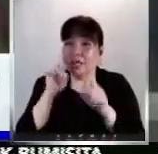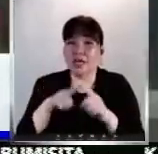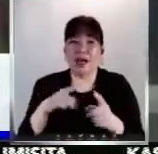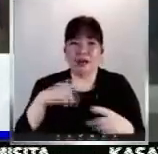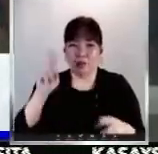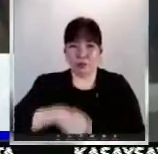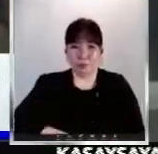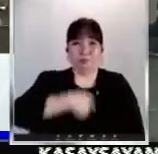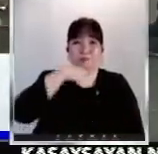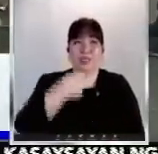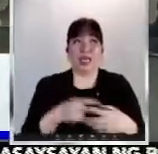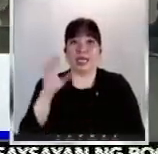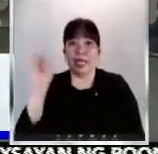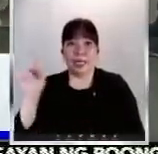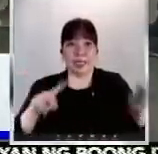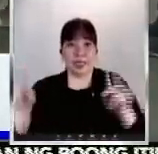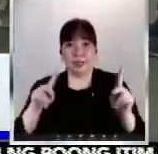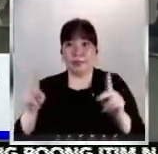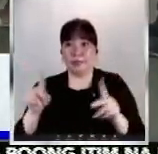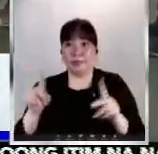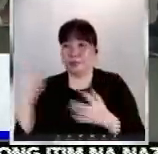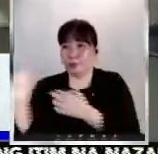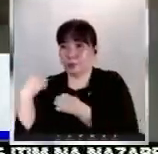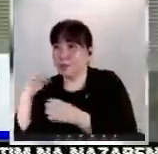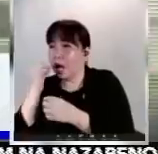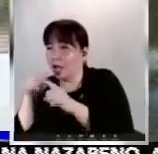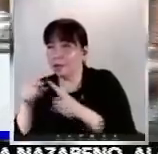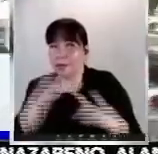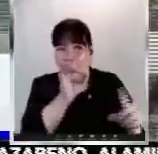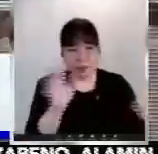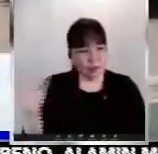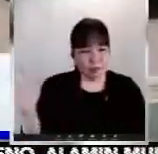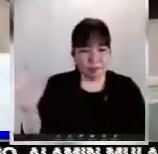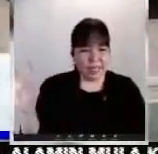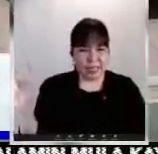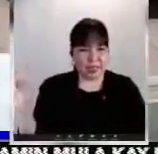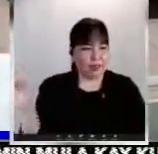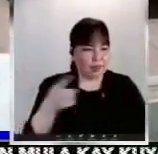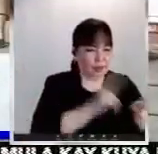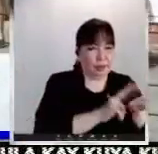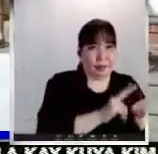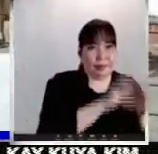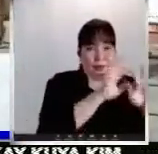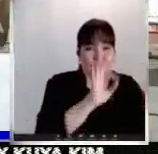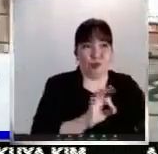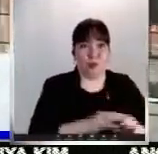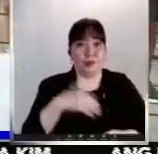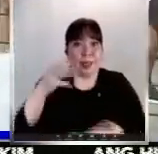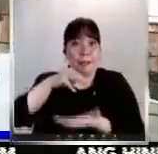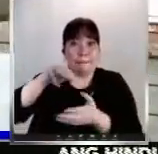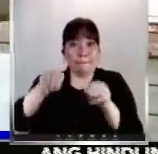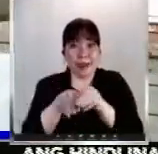ng swab sample habang 8 rin ang nagpapa-fill up ng form. Sa pamantasan naman ng Marikina kung saan libre rin